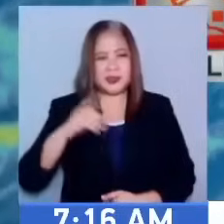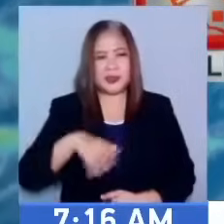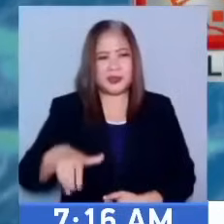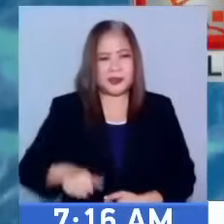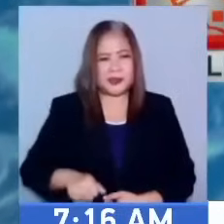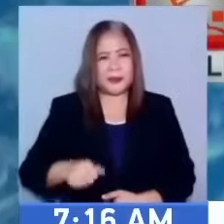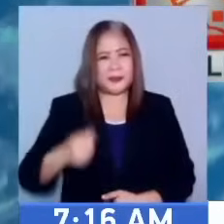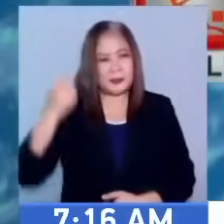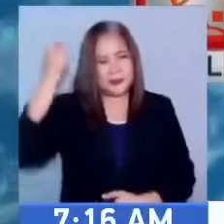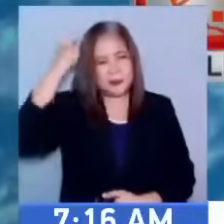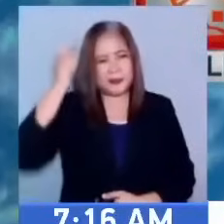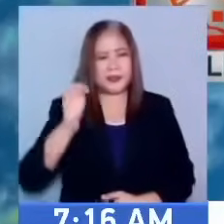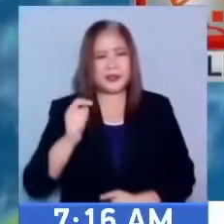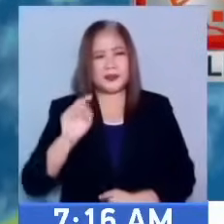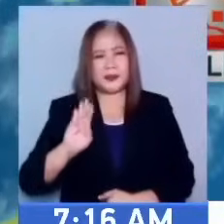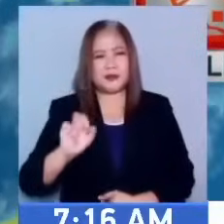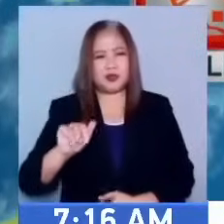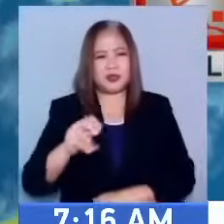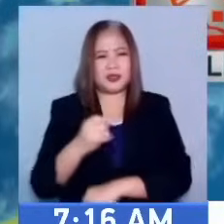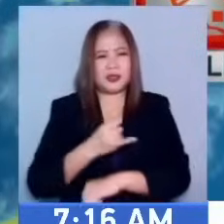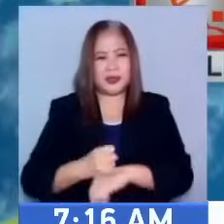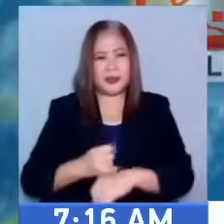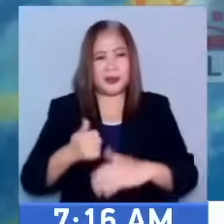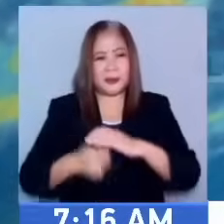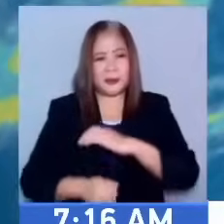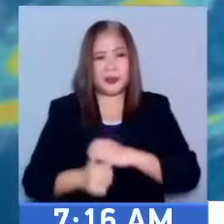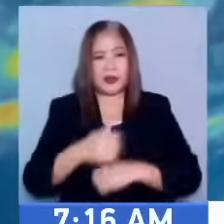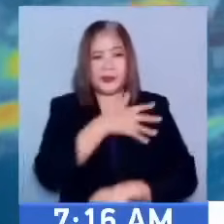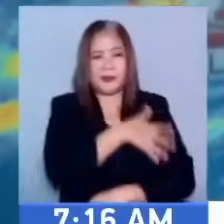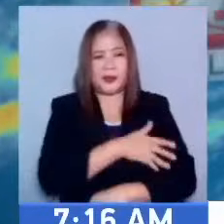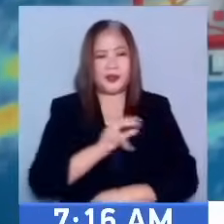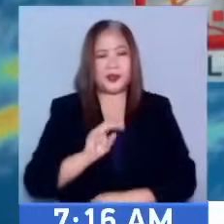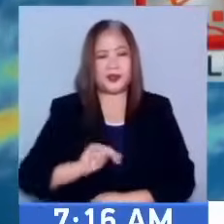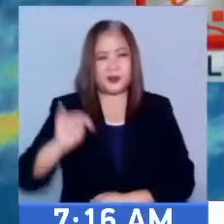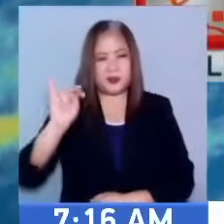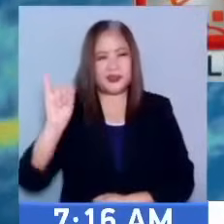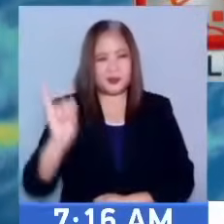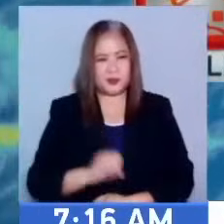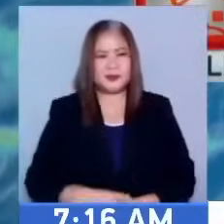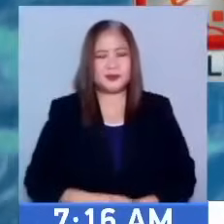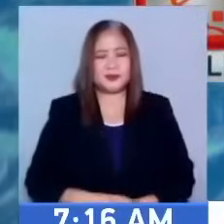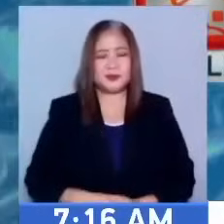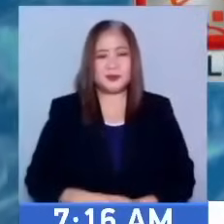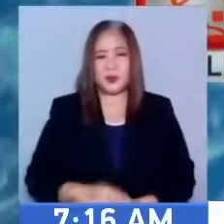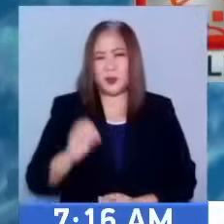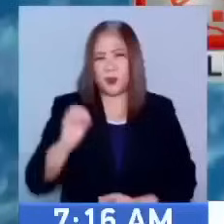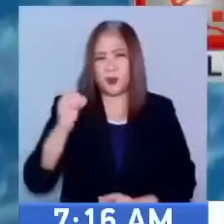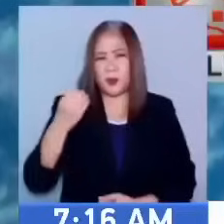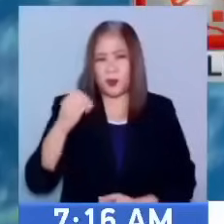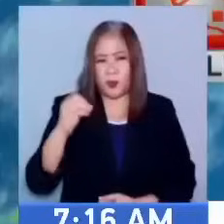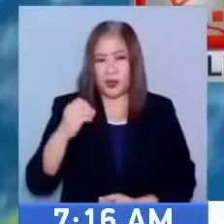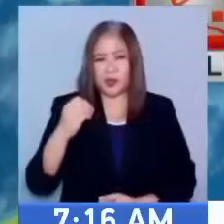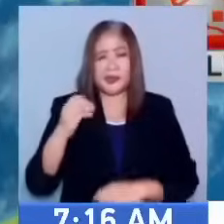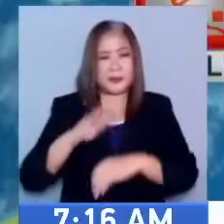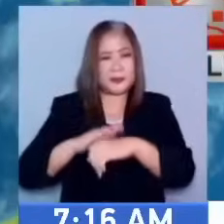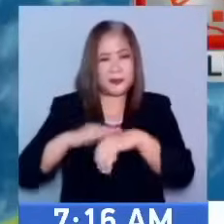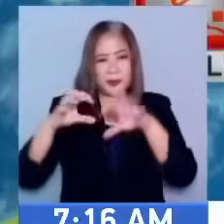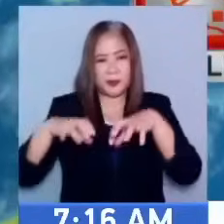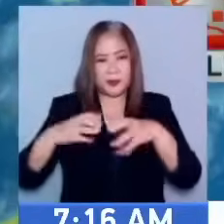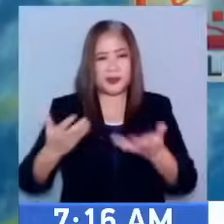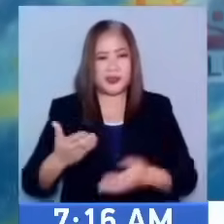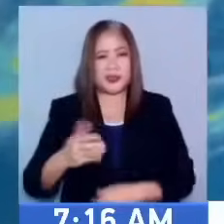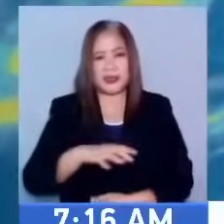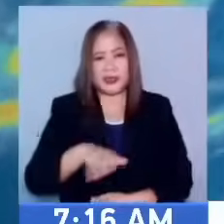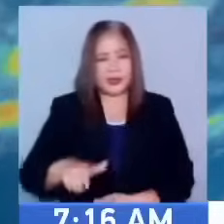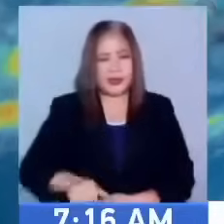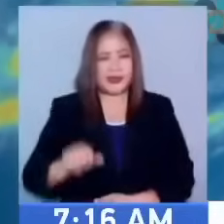Ilocos Norte at ilang panig ng Ilocos Sur. Orange rainfall warning naman sa nalalabing bahagi ng Cagayan at Ilocos Sur. Nakataas